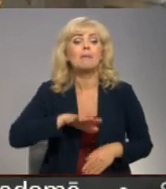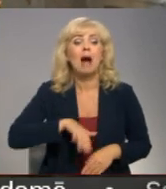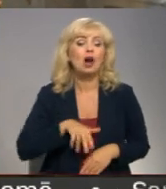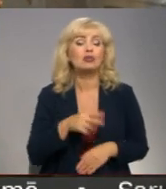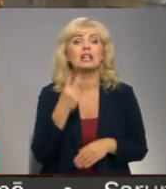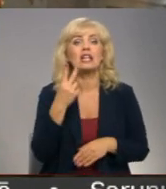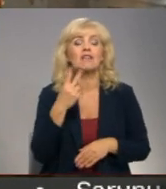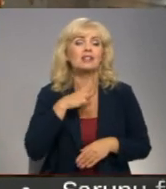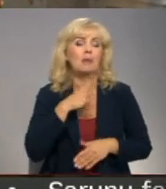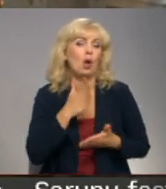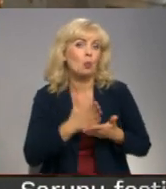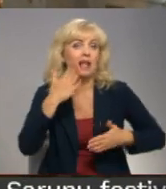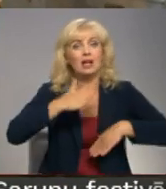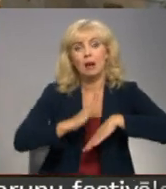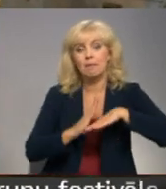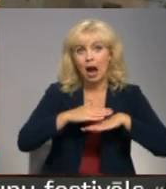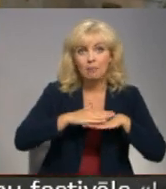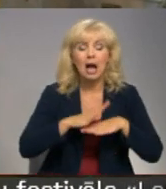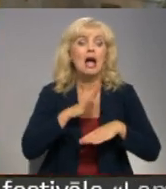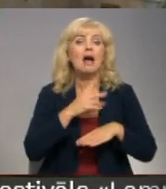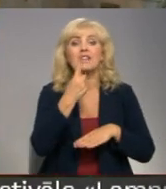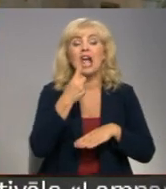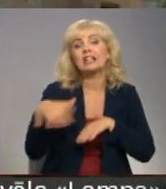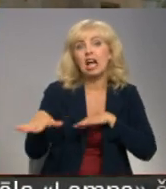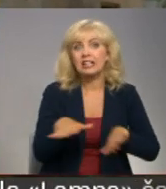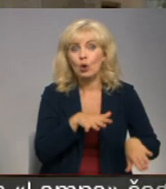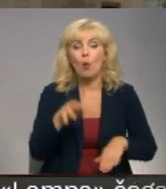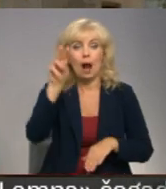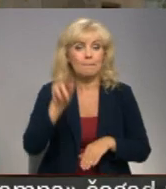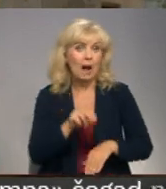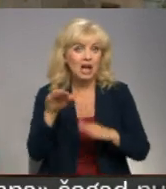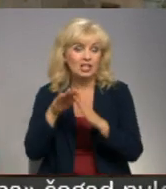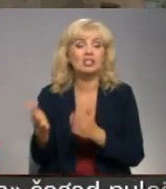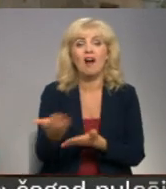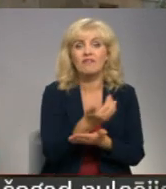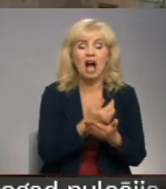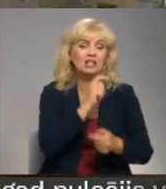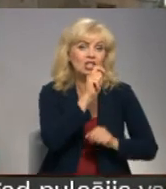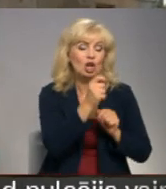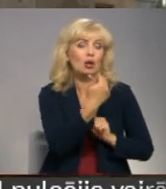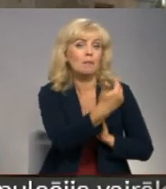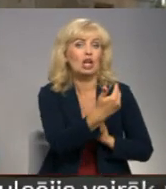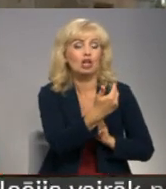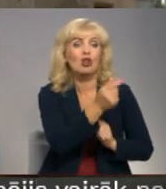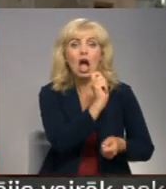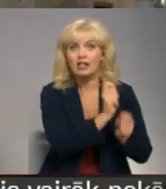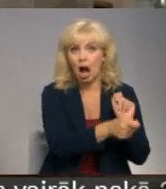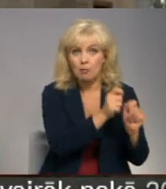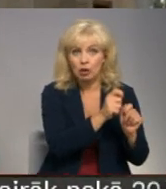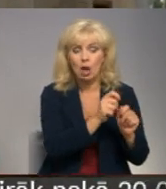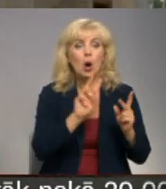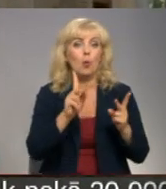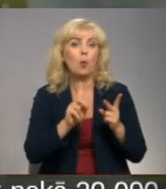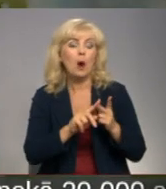Divas balles. Viena baznīca rīkoja, kur vācas ziedojums baznīcas remontam, un otra